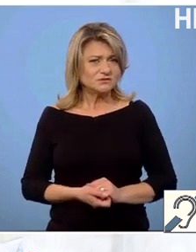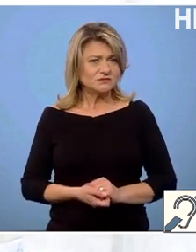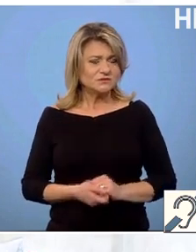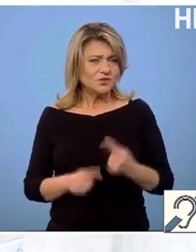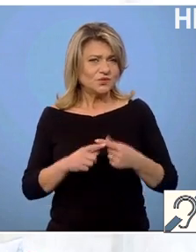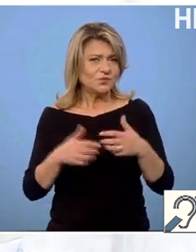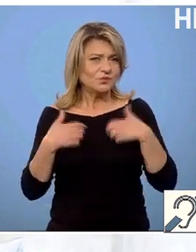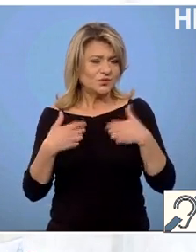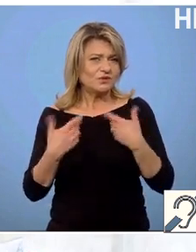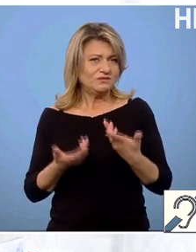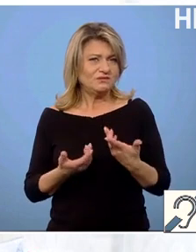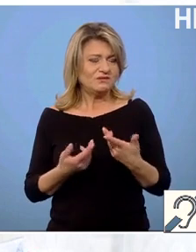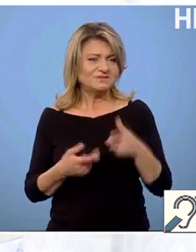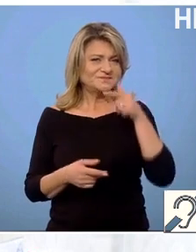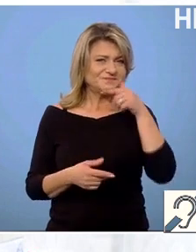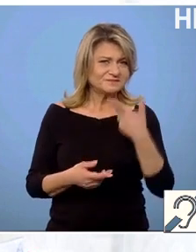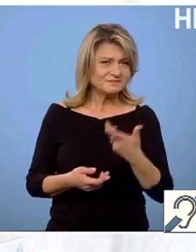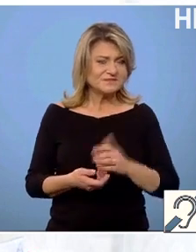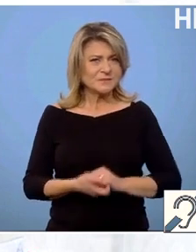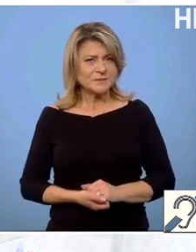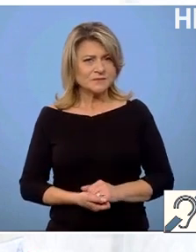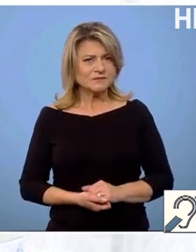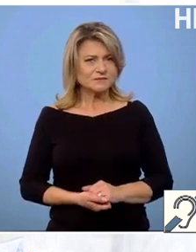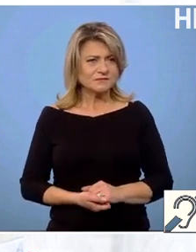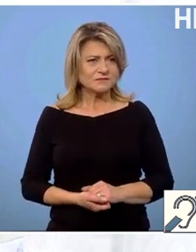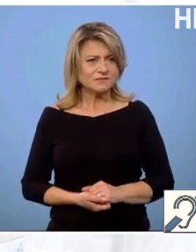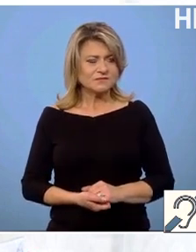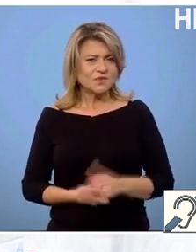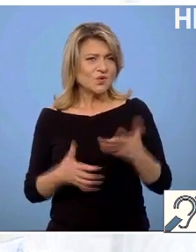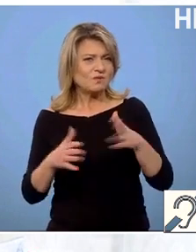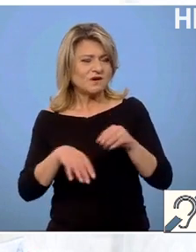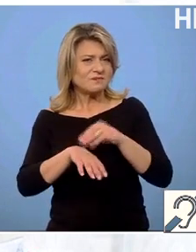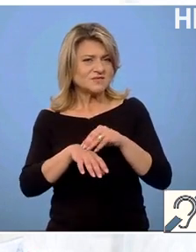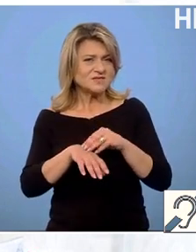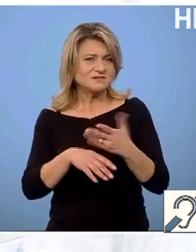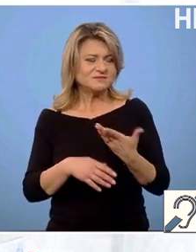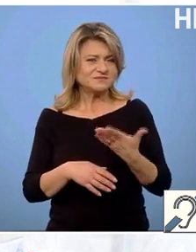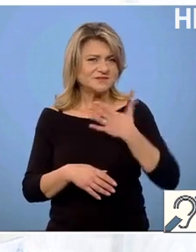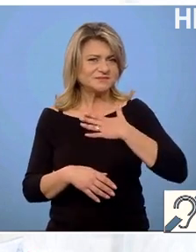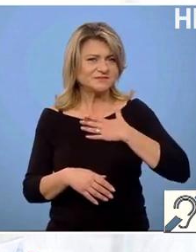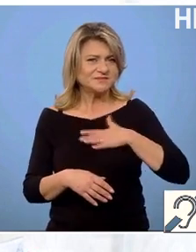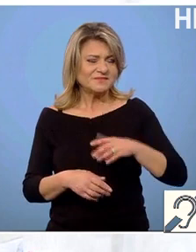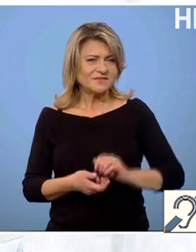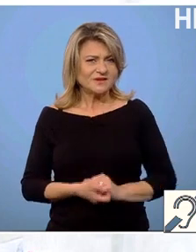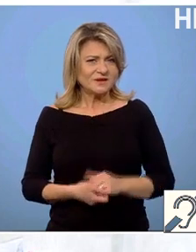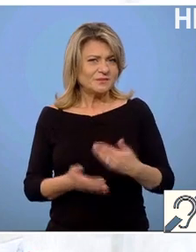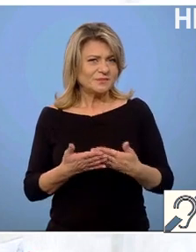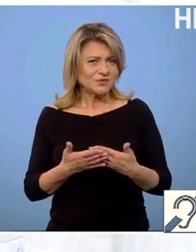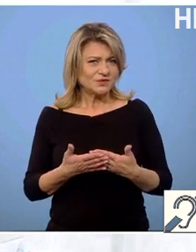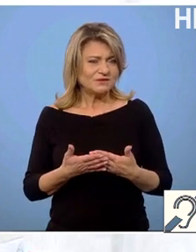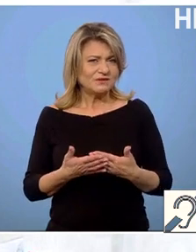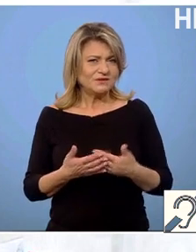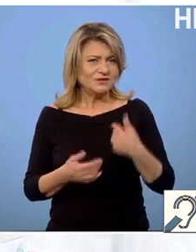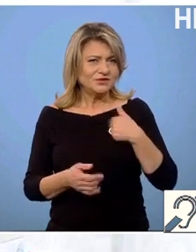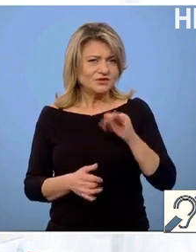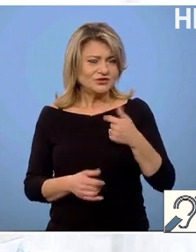bucurie, voie bună. Evident mi-am adus aminte și cumva m-a și interesat subiectul grădiniței, pentru că și eu după